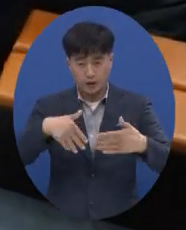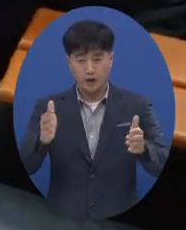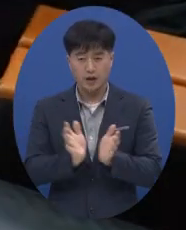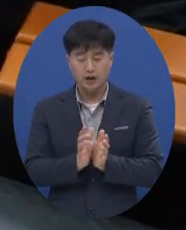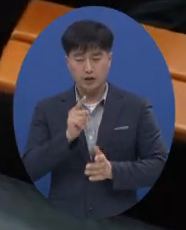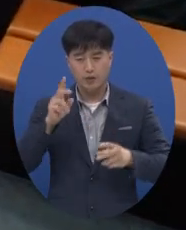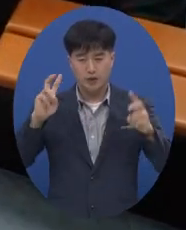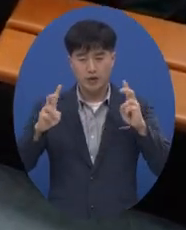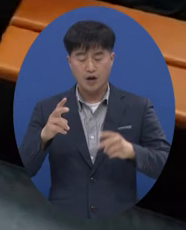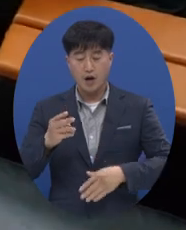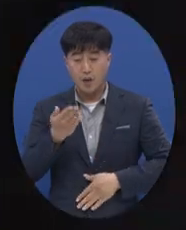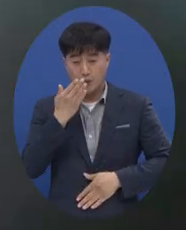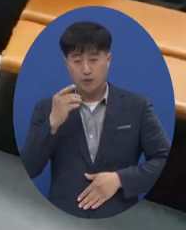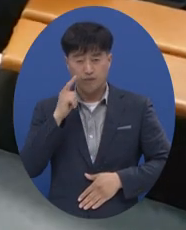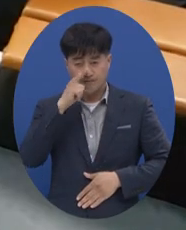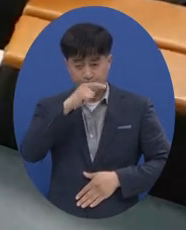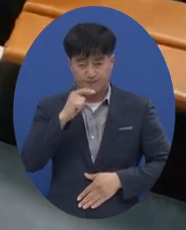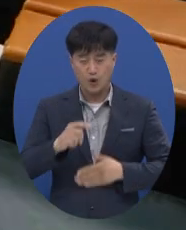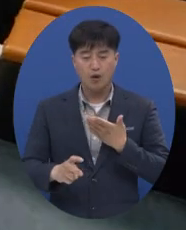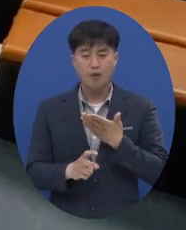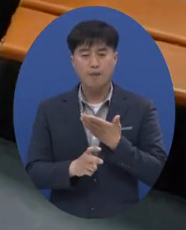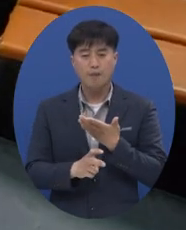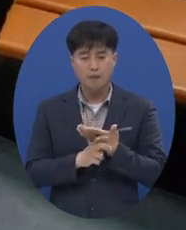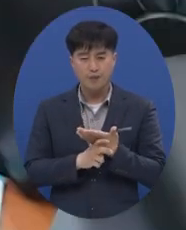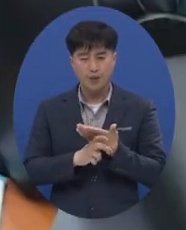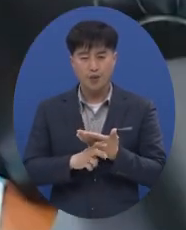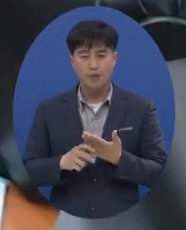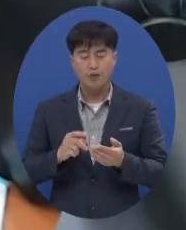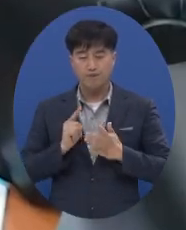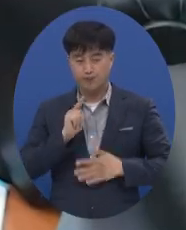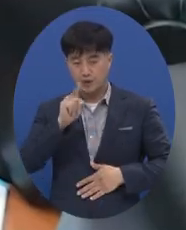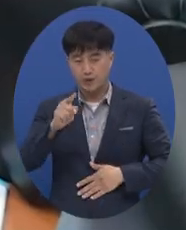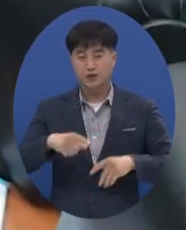경기도특별사법경찰단은 이 업체를 식품위생법 위반 혐의로 검찰에 송치하고